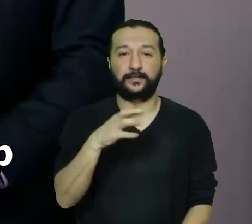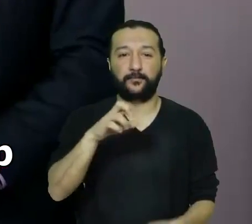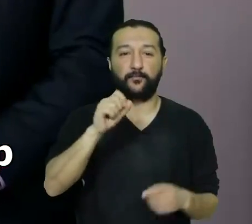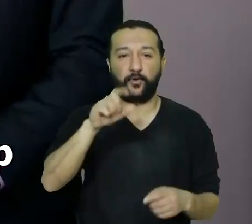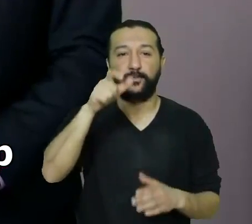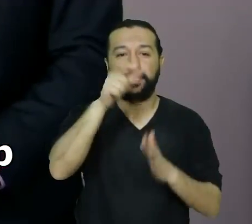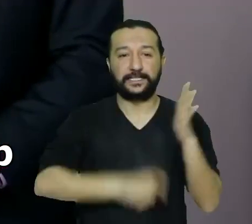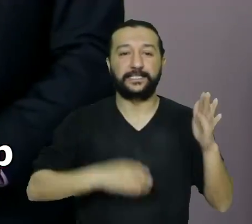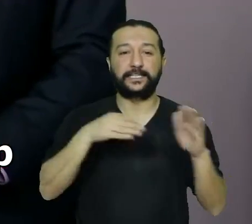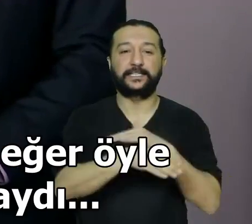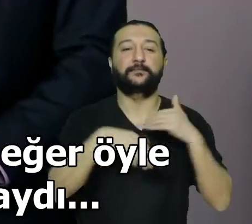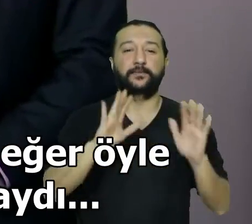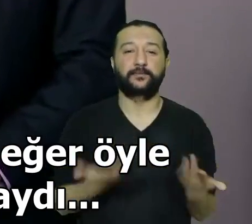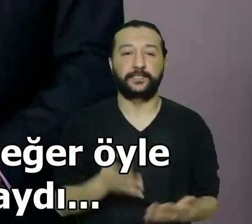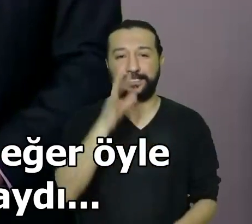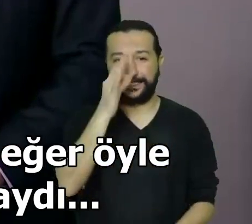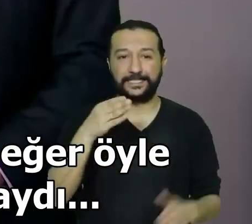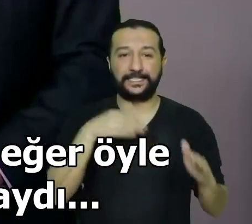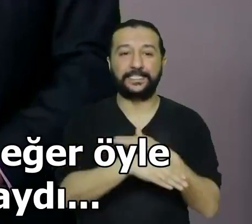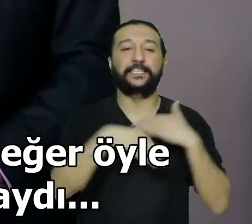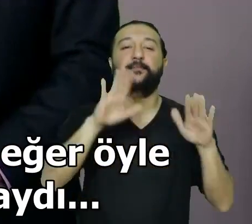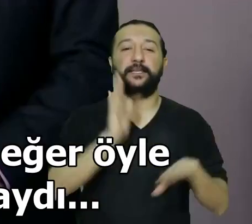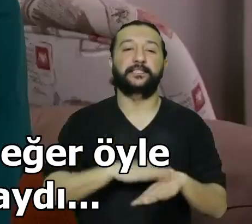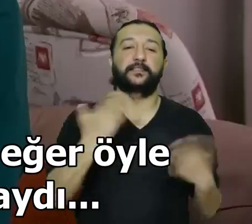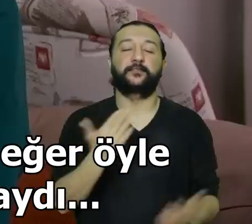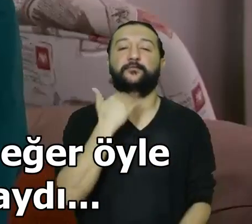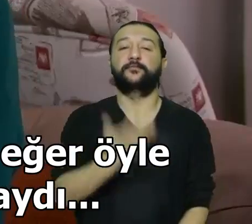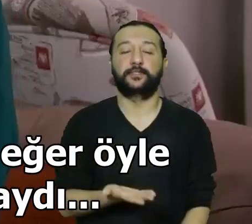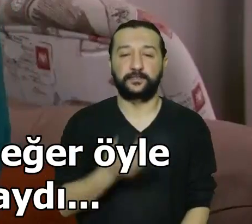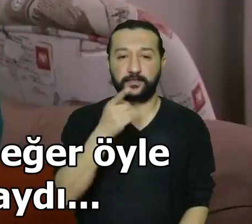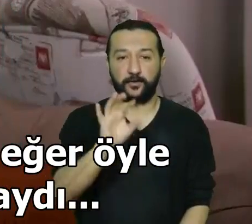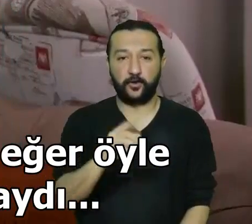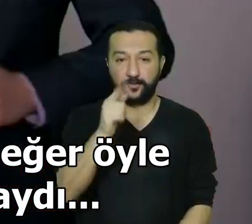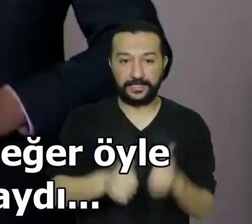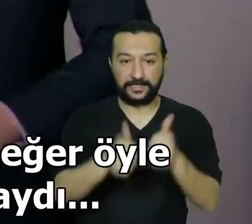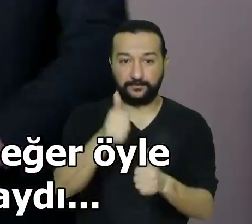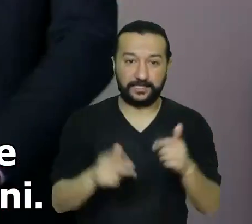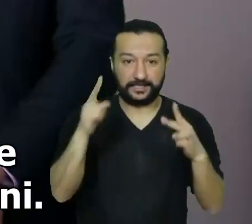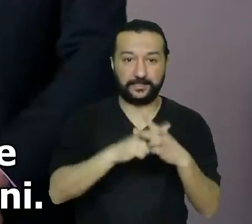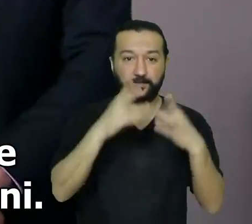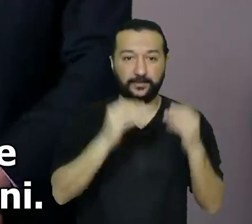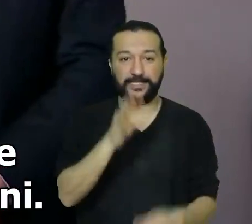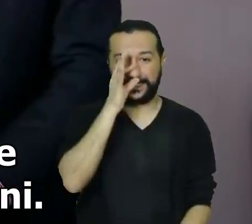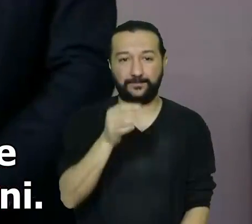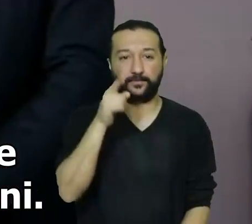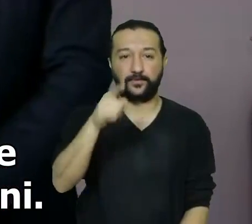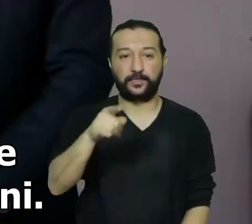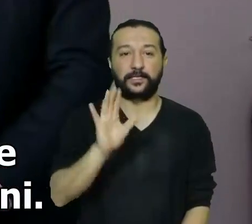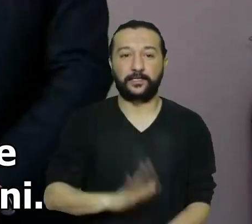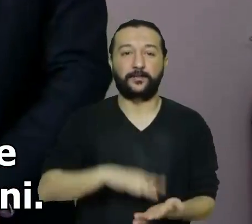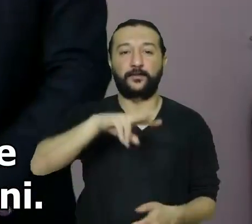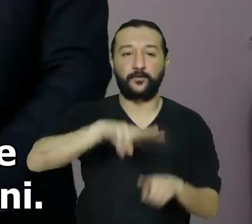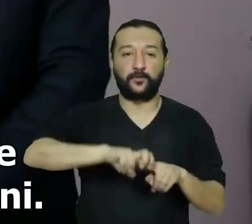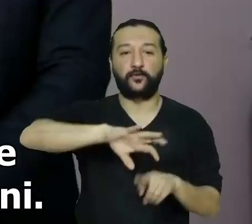pop listelerine girmemiş. Giremez zaten Nurhancığım yani. Eğer öyle bir yarışmaya falan girmiş olsaydı kimse ona hayatta böyle